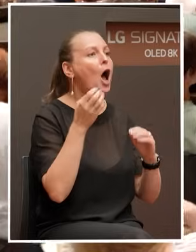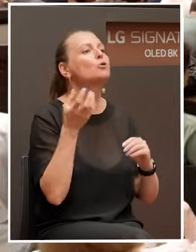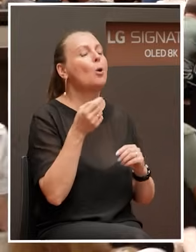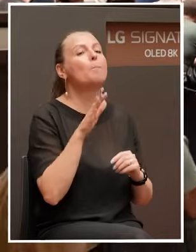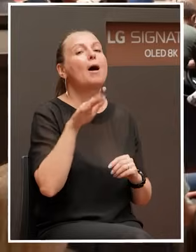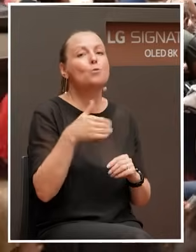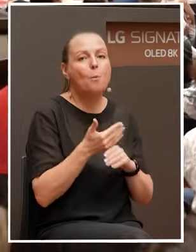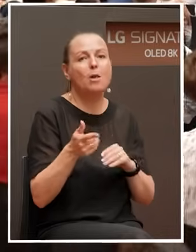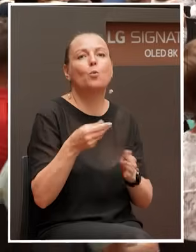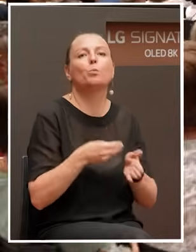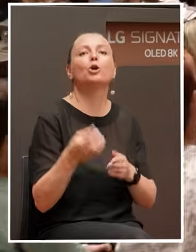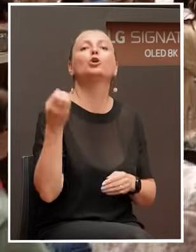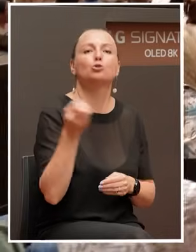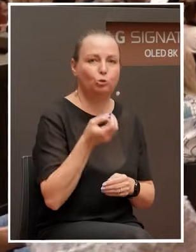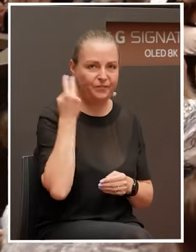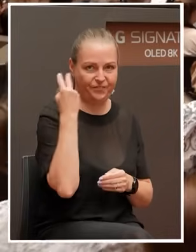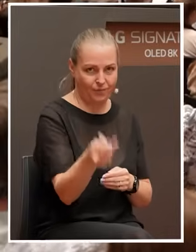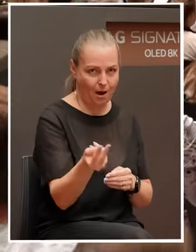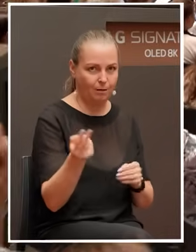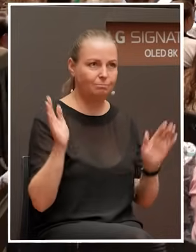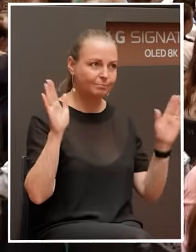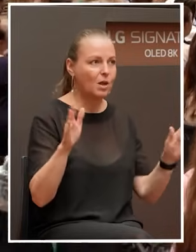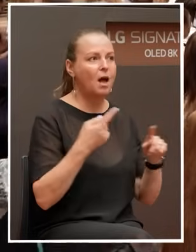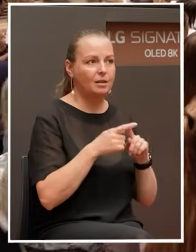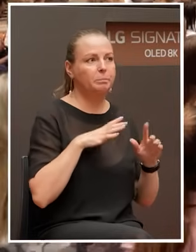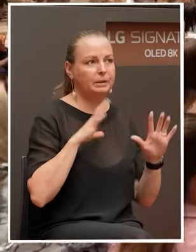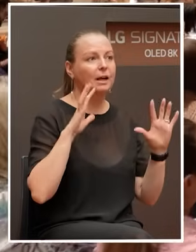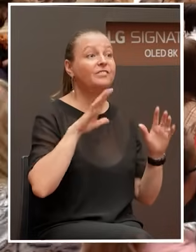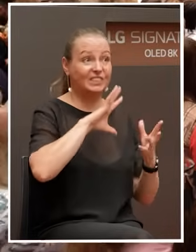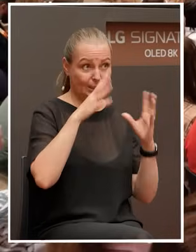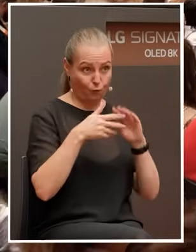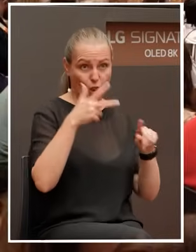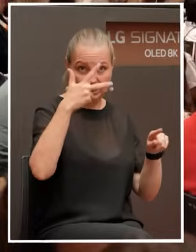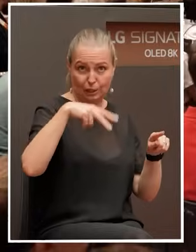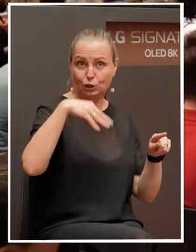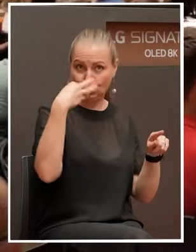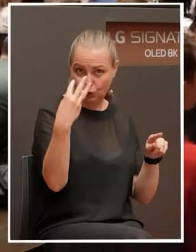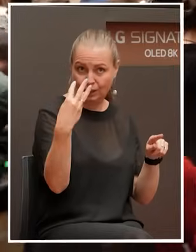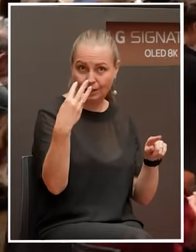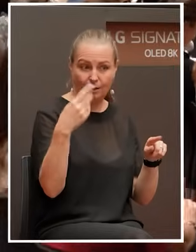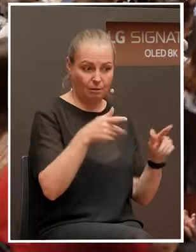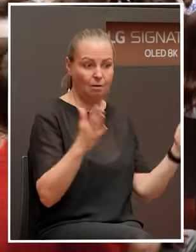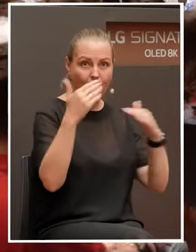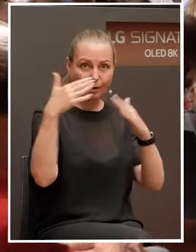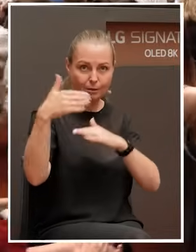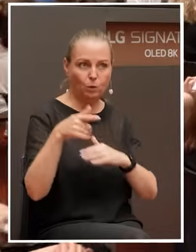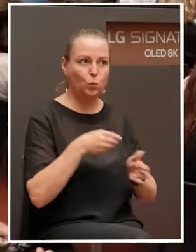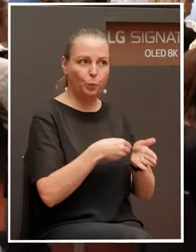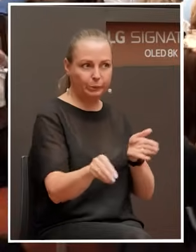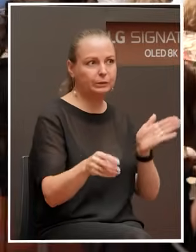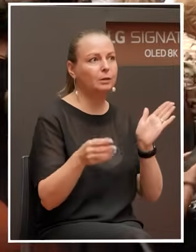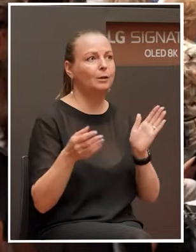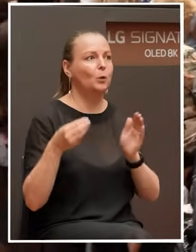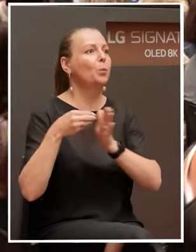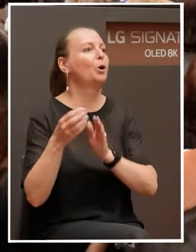2. И это, конечно, для музея было серьезным решением, потому что у них всего 34 Моне, в общем, довольно много. Поэтому добрать еще